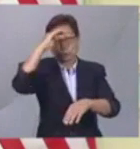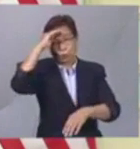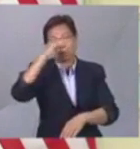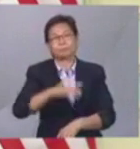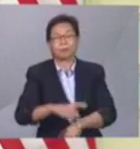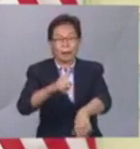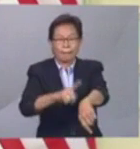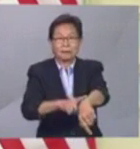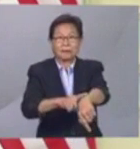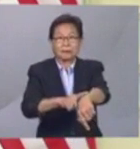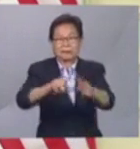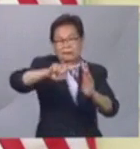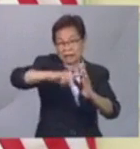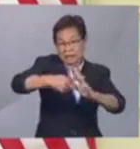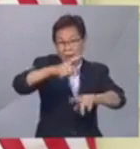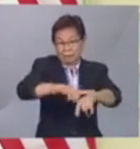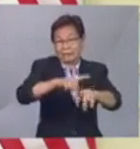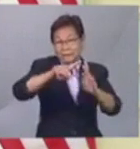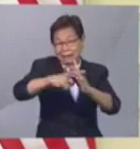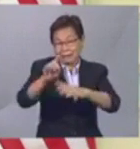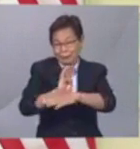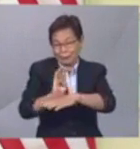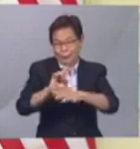Masa operasi